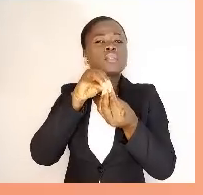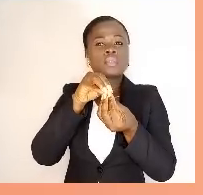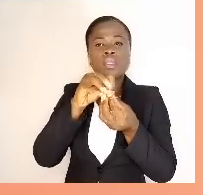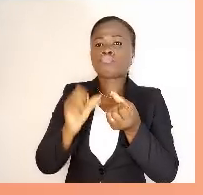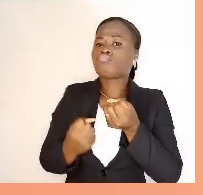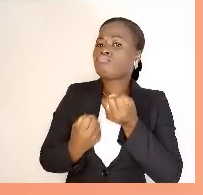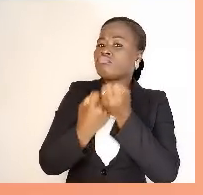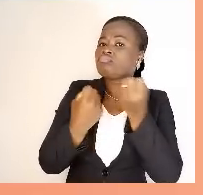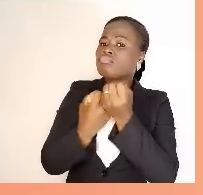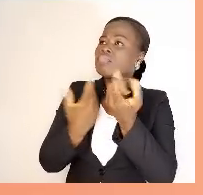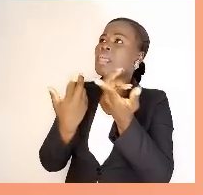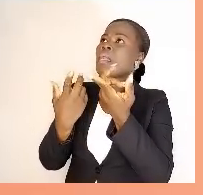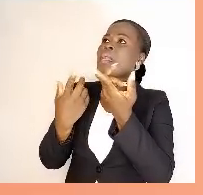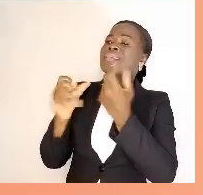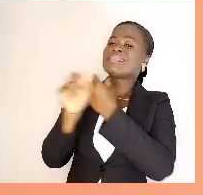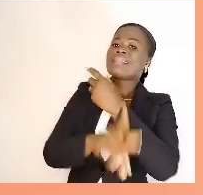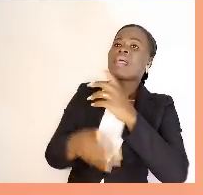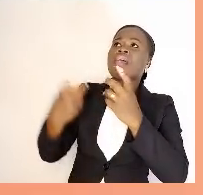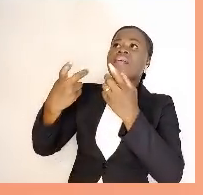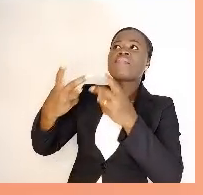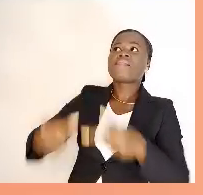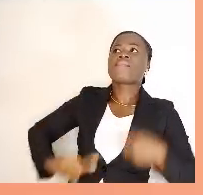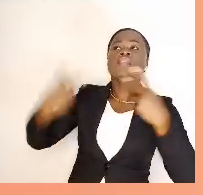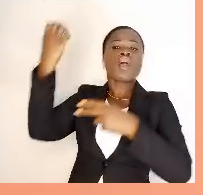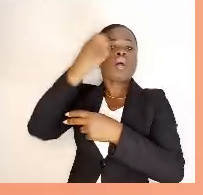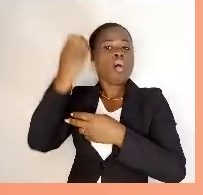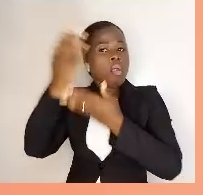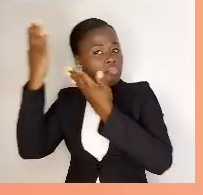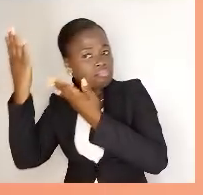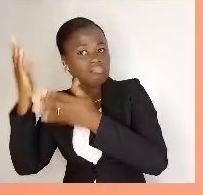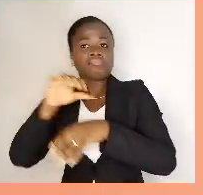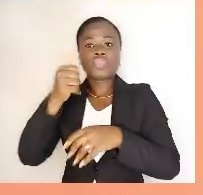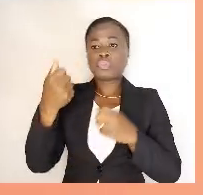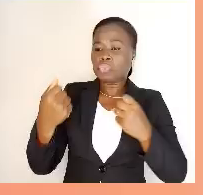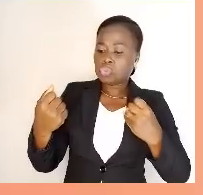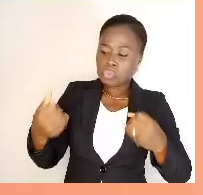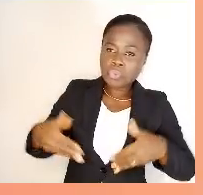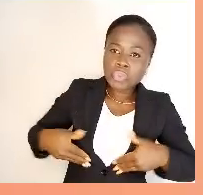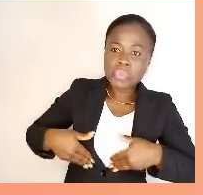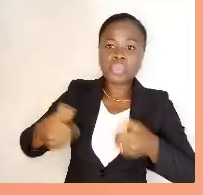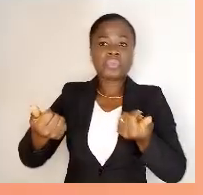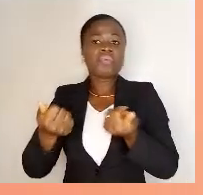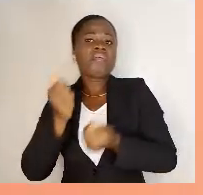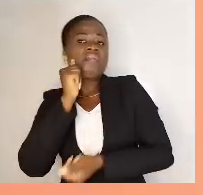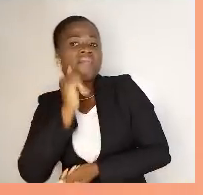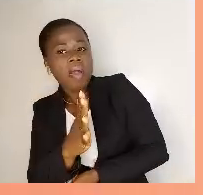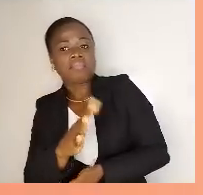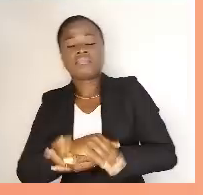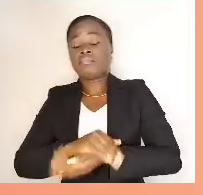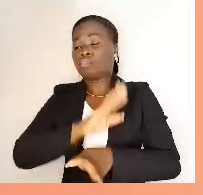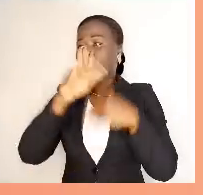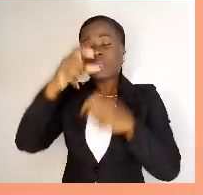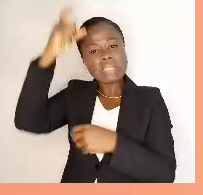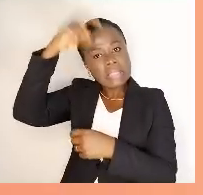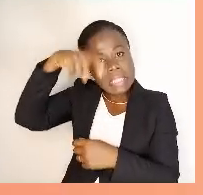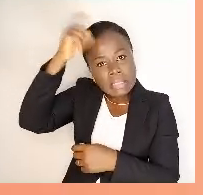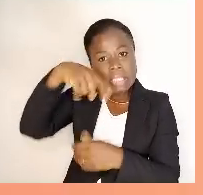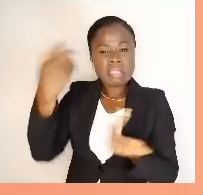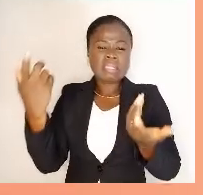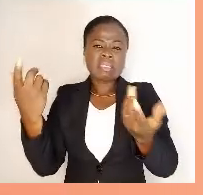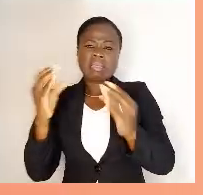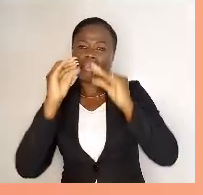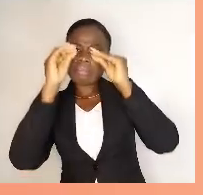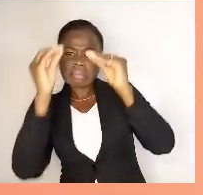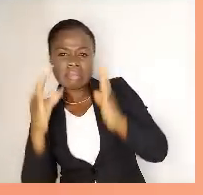À cela s'ajoutent les soutiens de la diaspora, de mouvements de jeunes, de femmes, de nos